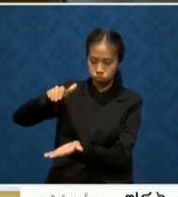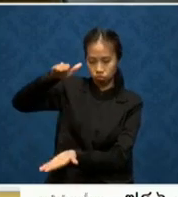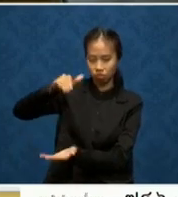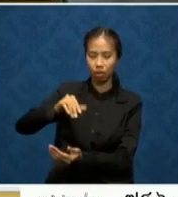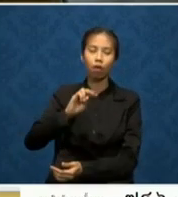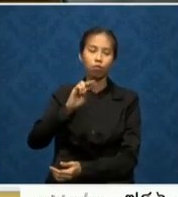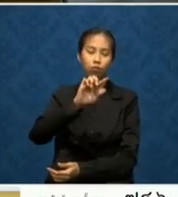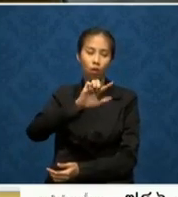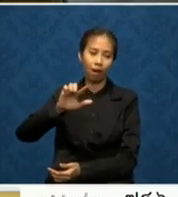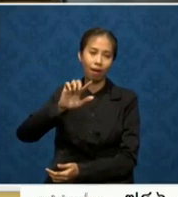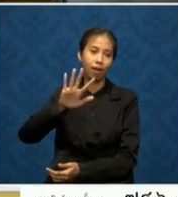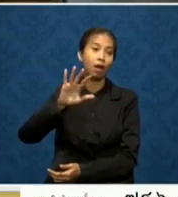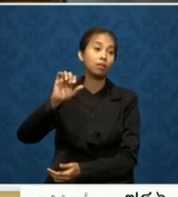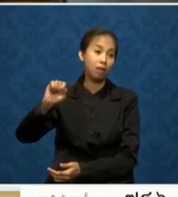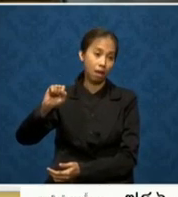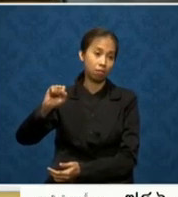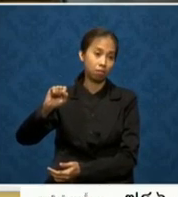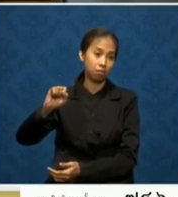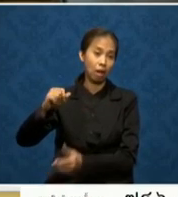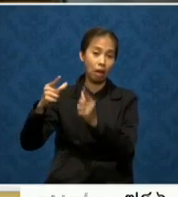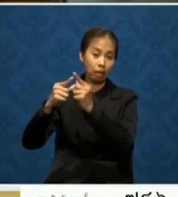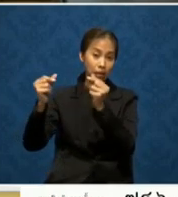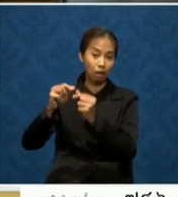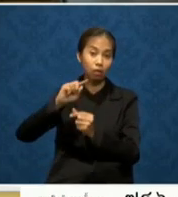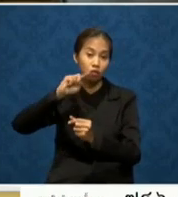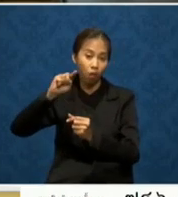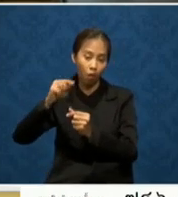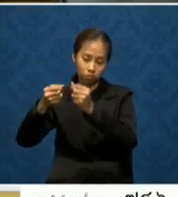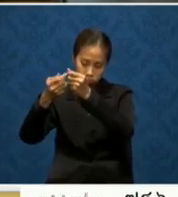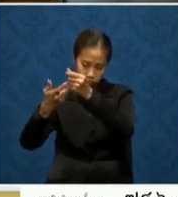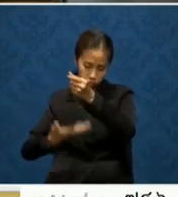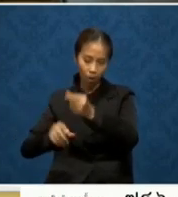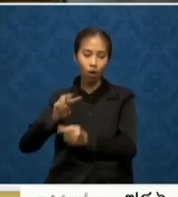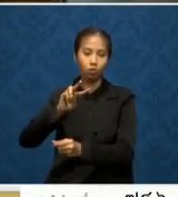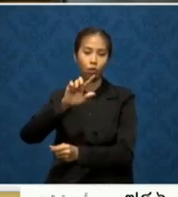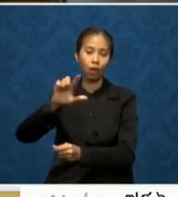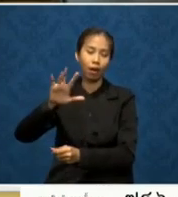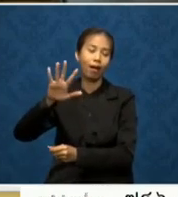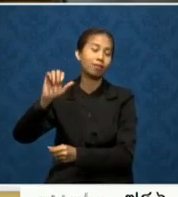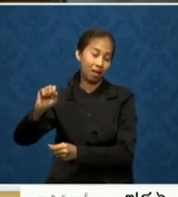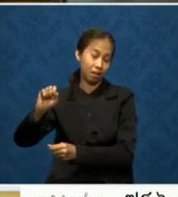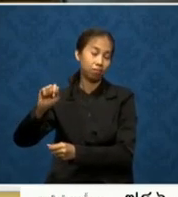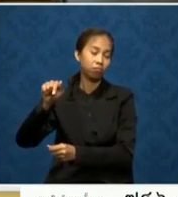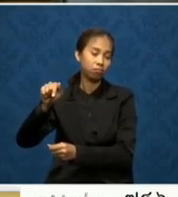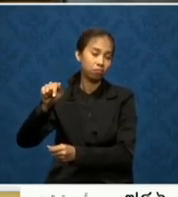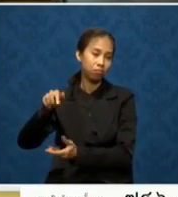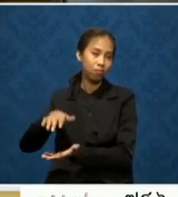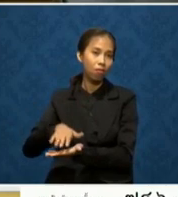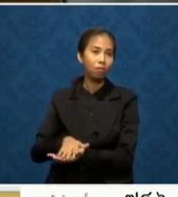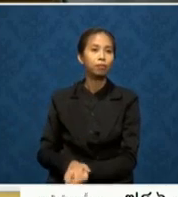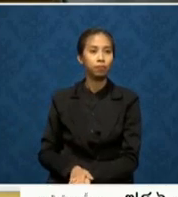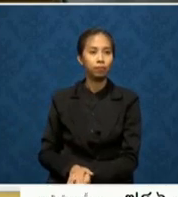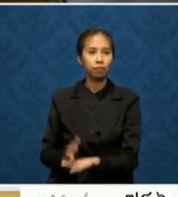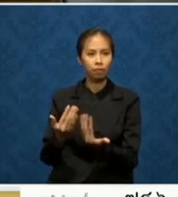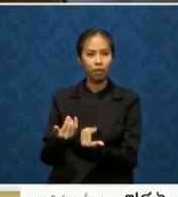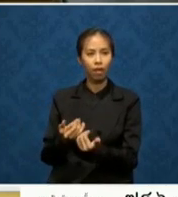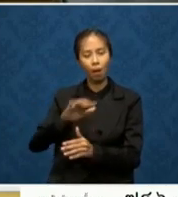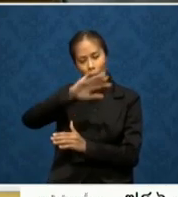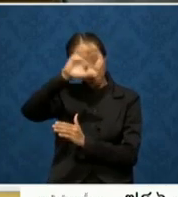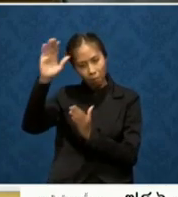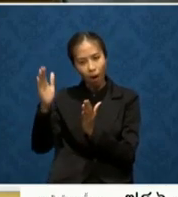านแสนคดีเป็นตัวเลขกลมๆนะครับเป็นภาพรวม